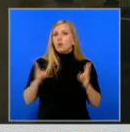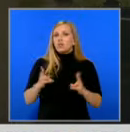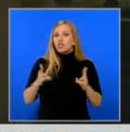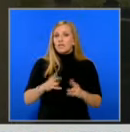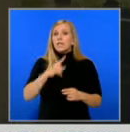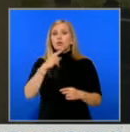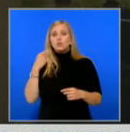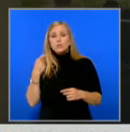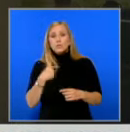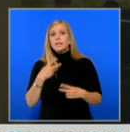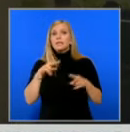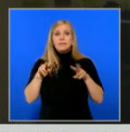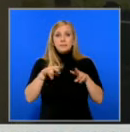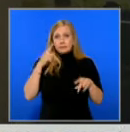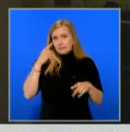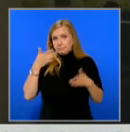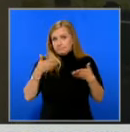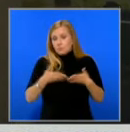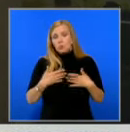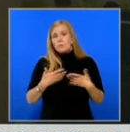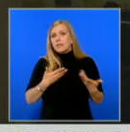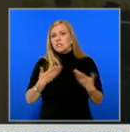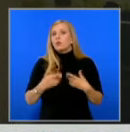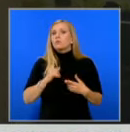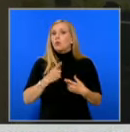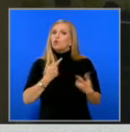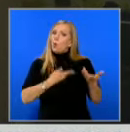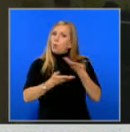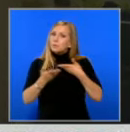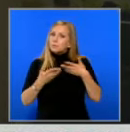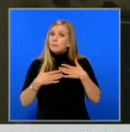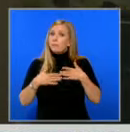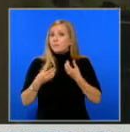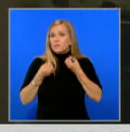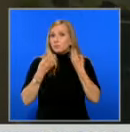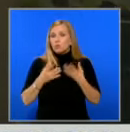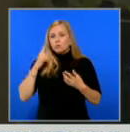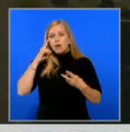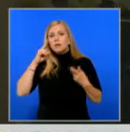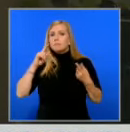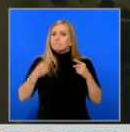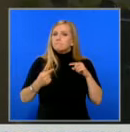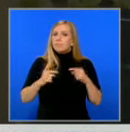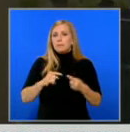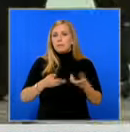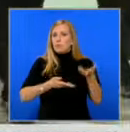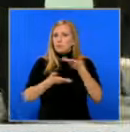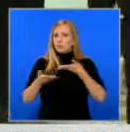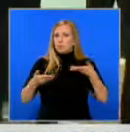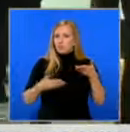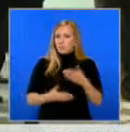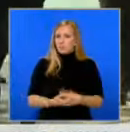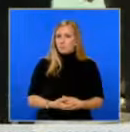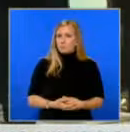всички тези ограничение но има неща които разбира се може да обсъдим има възможности които обмисляме и обсъждаме